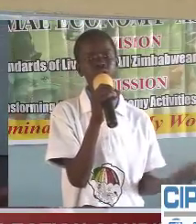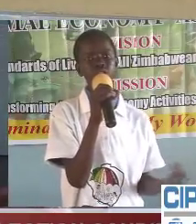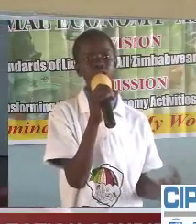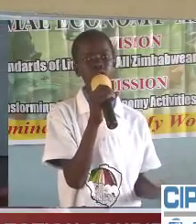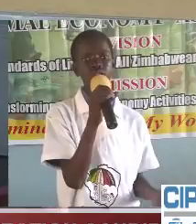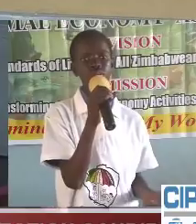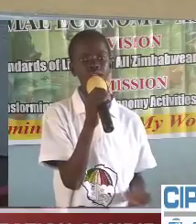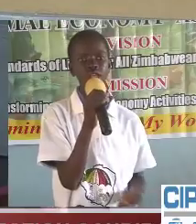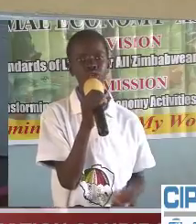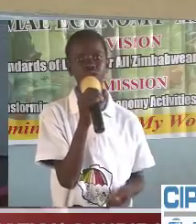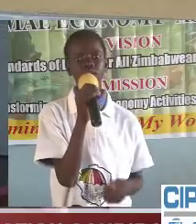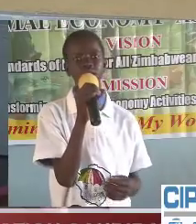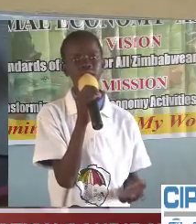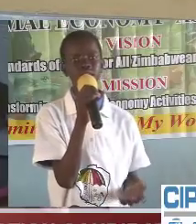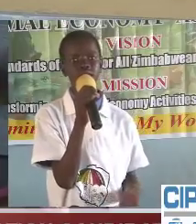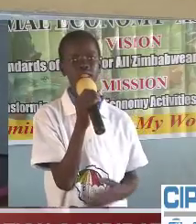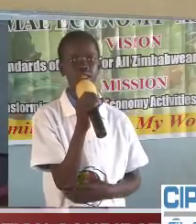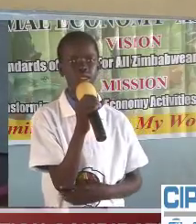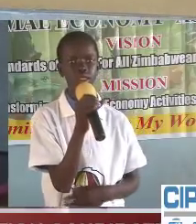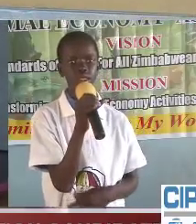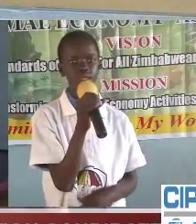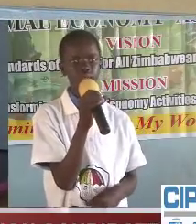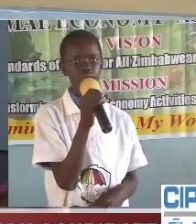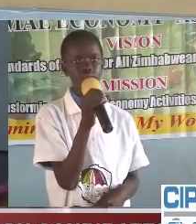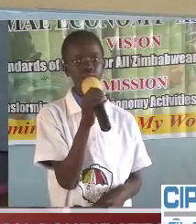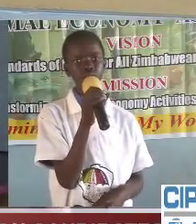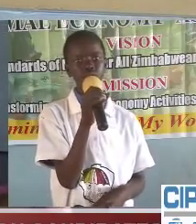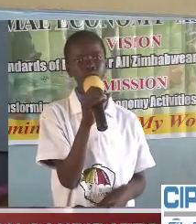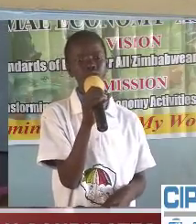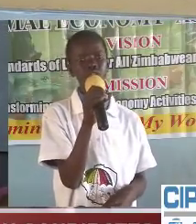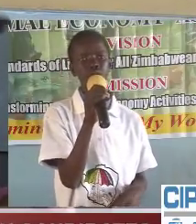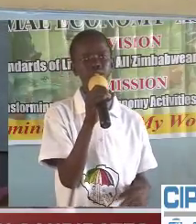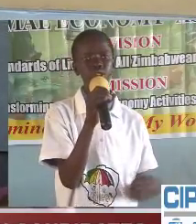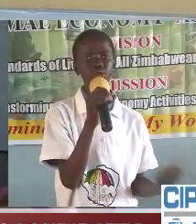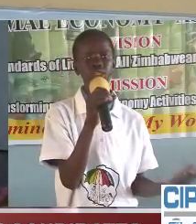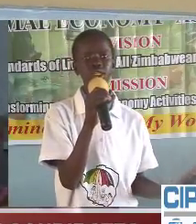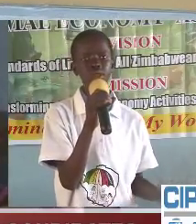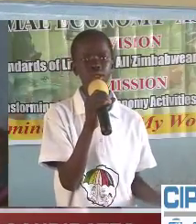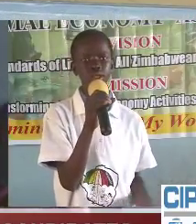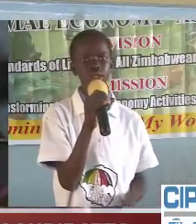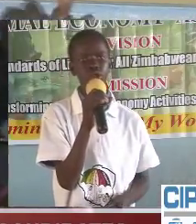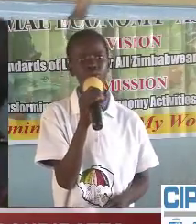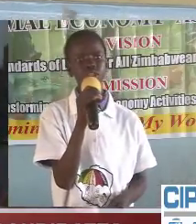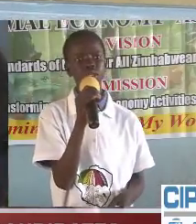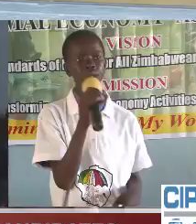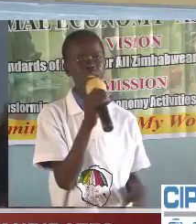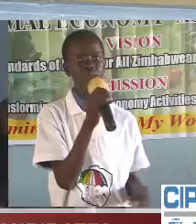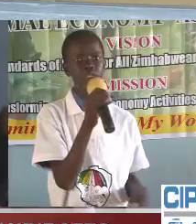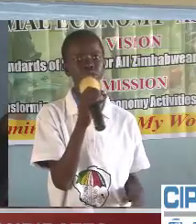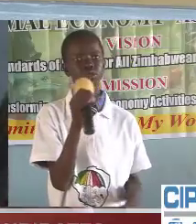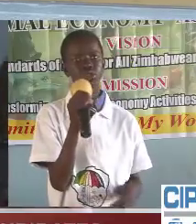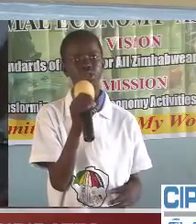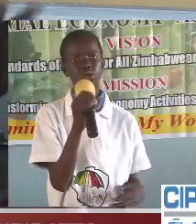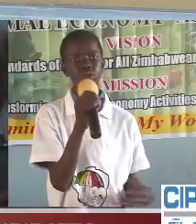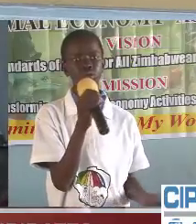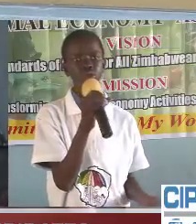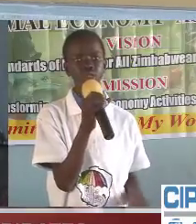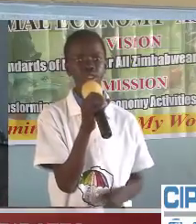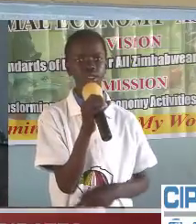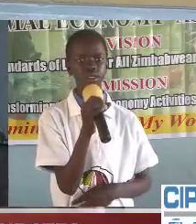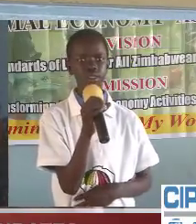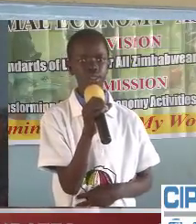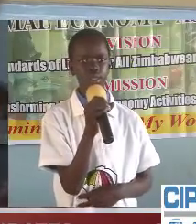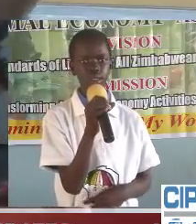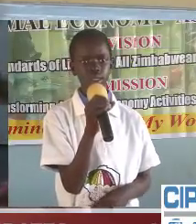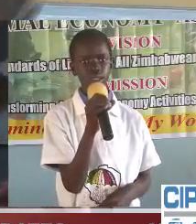nokuti totoshayiwa kuti mari yacho toiendesa sei so ndoshayiwa kuti todii tombochema-chema toshayiwa